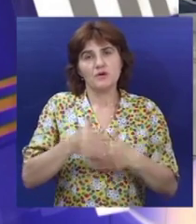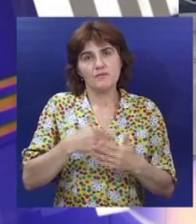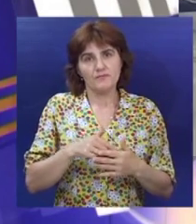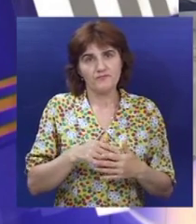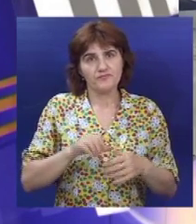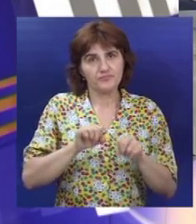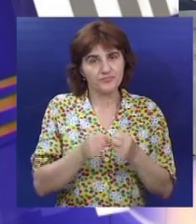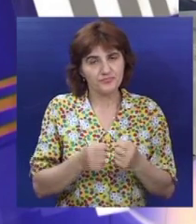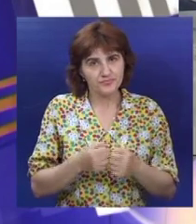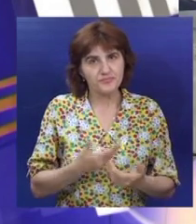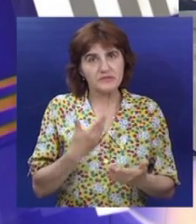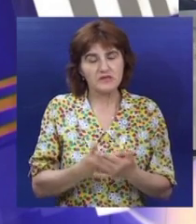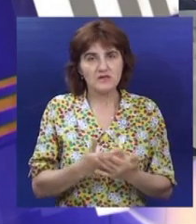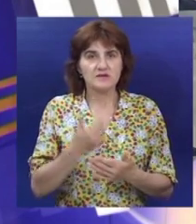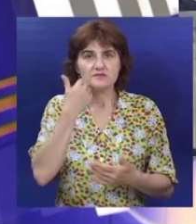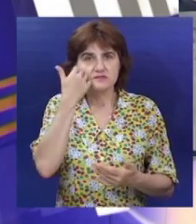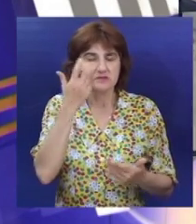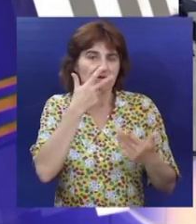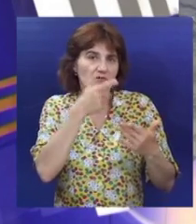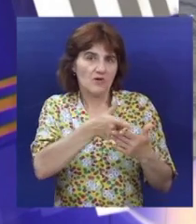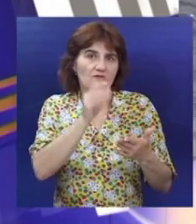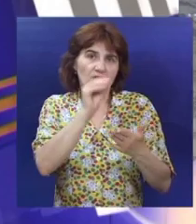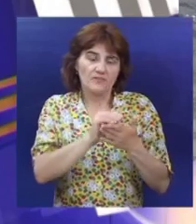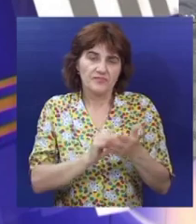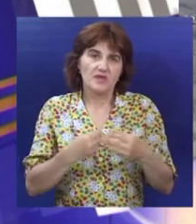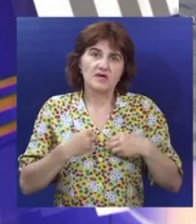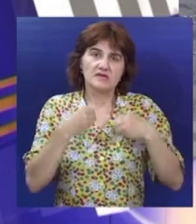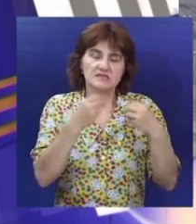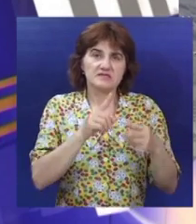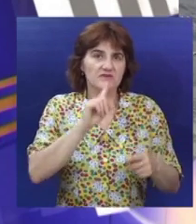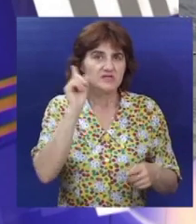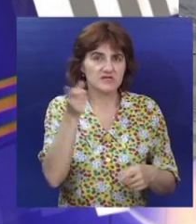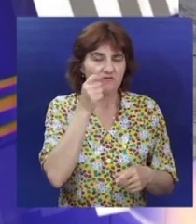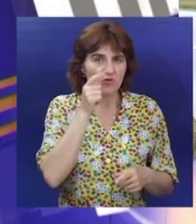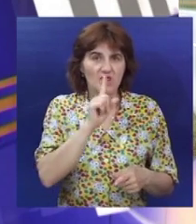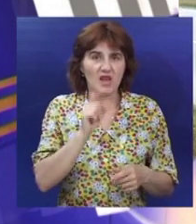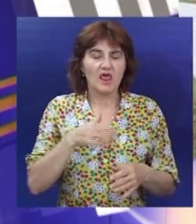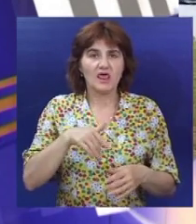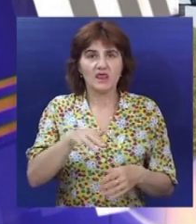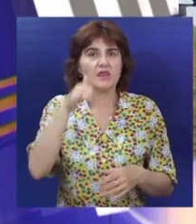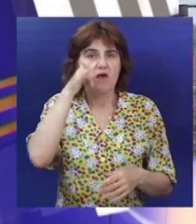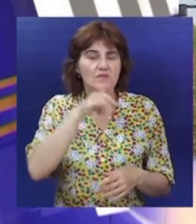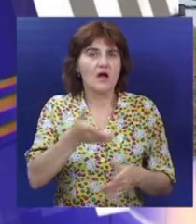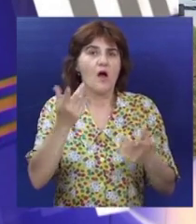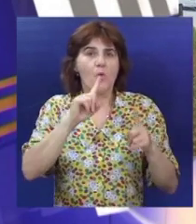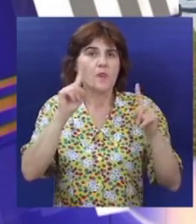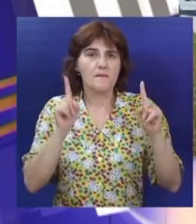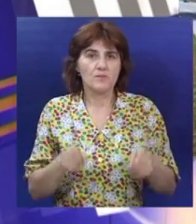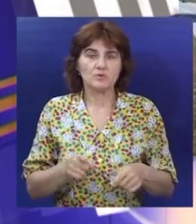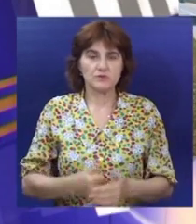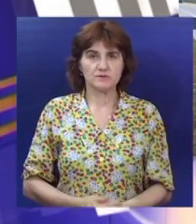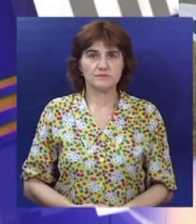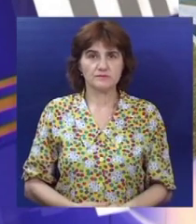telesne povrede. Zbog ovakvih poražavajućih statističkih podataka, savjetuju se svim građanima da ne kreću na put bez